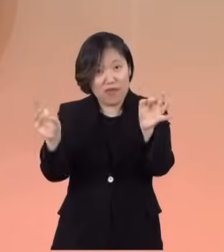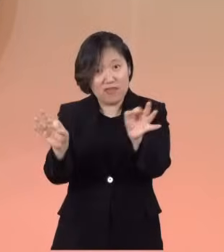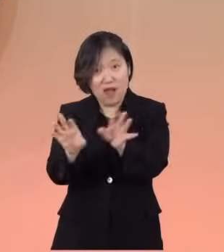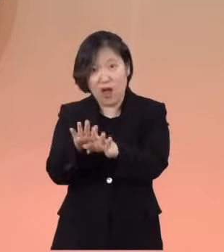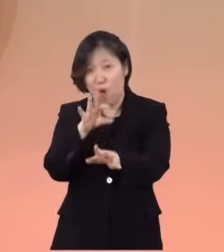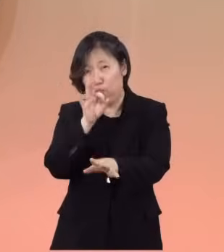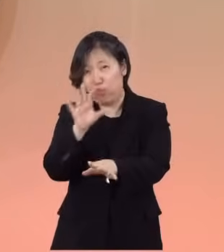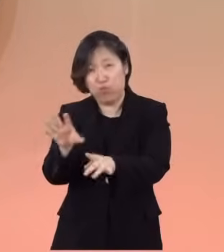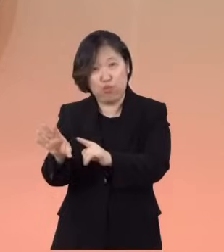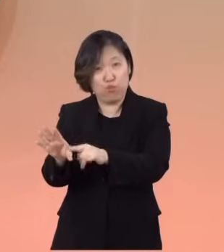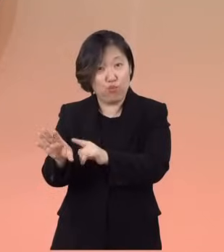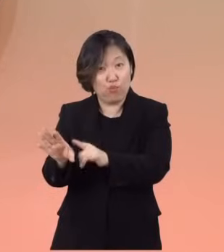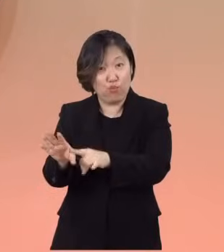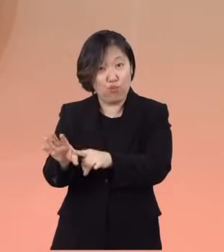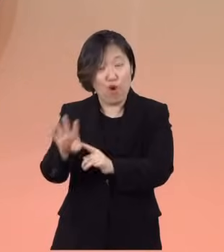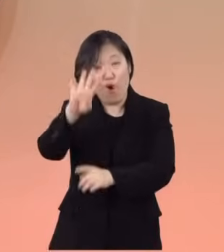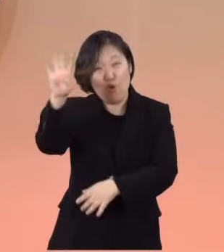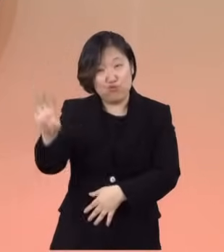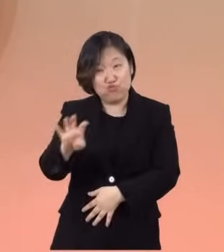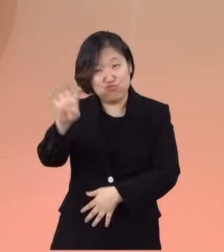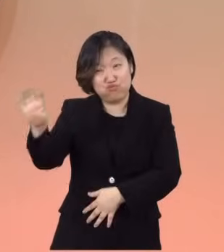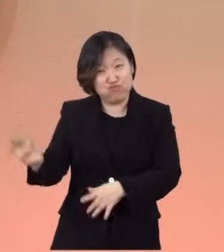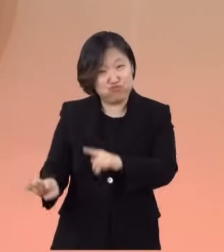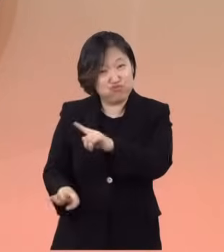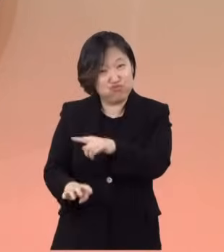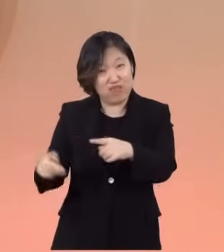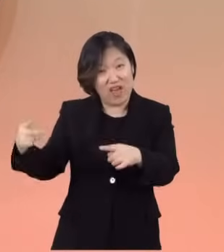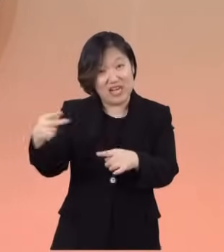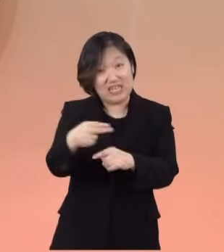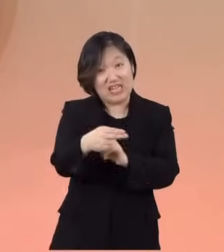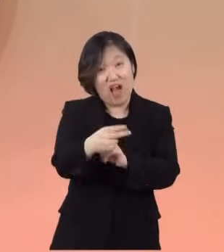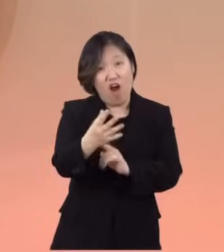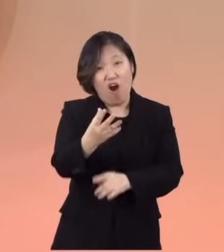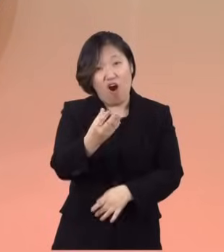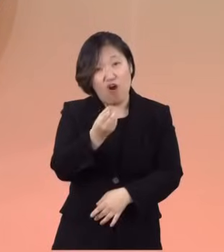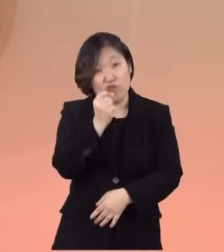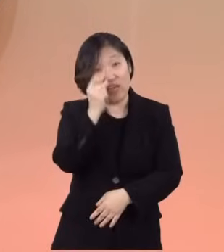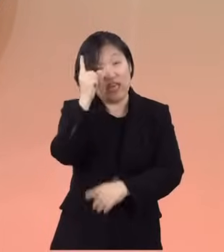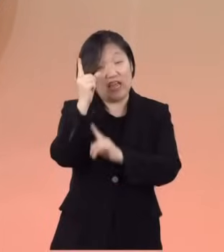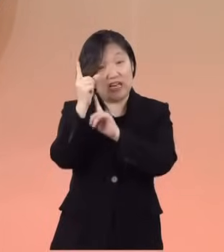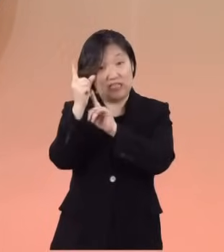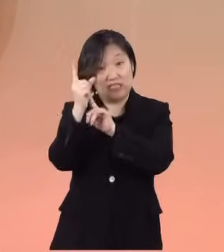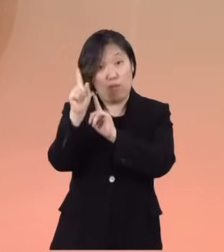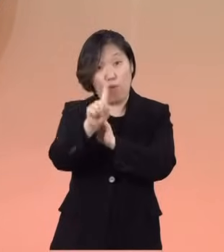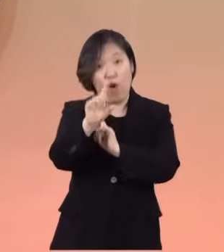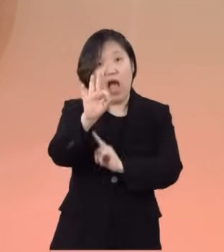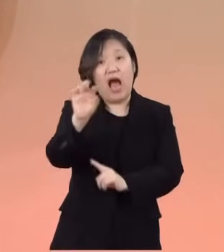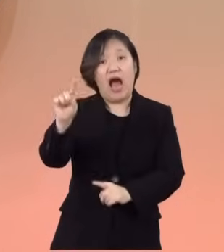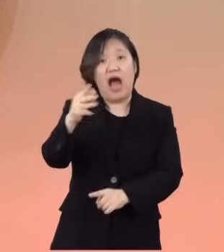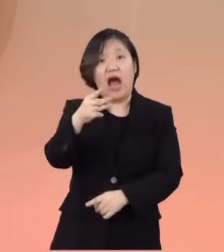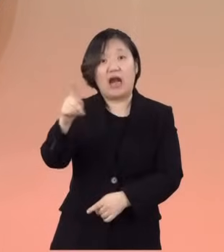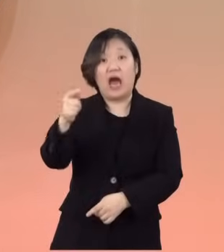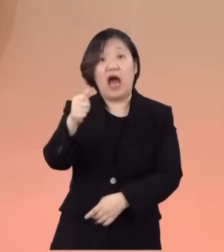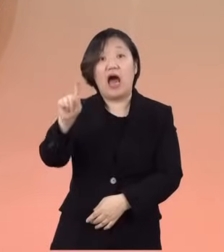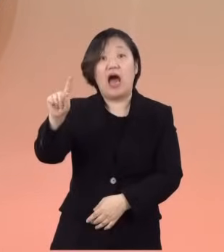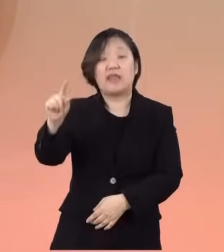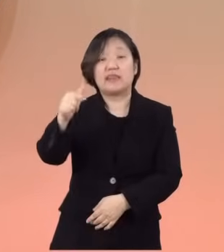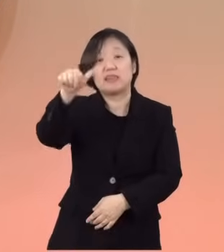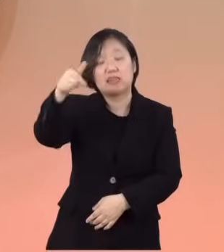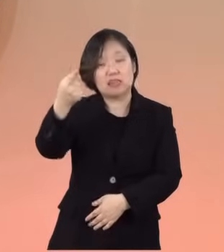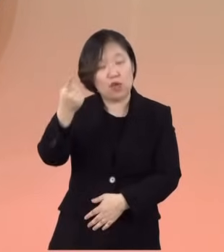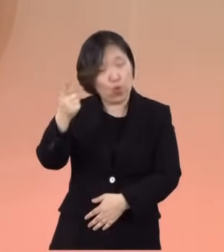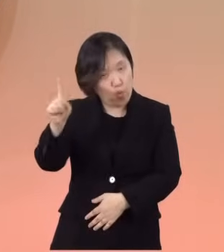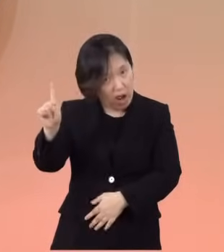사라지고 생사 윤에서 벗어난 거룩한 깨달음을 아라한이 부릅니다